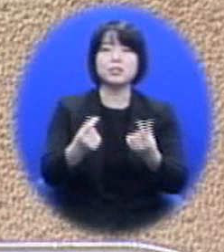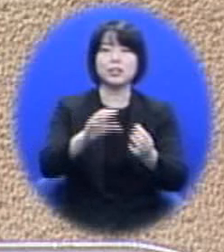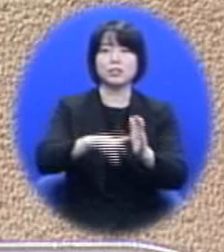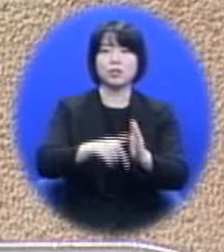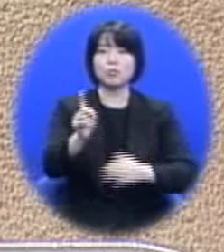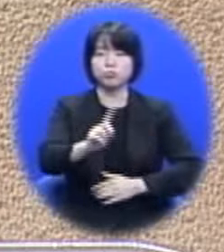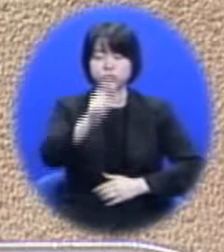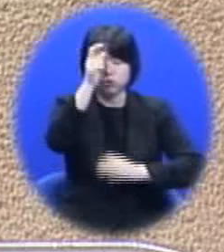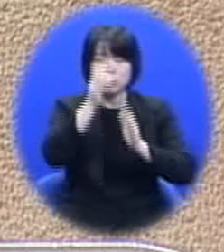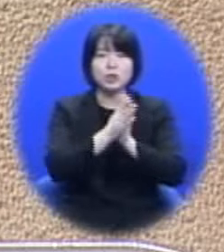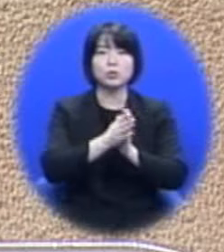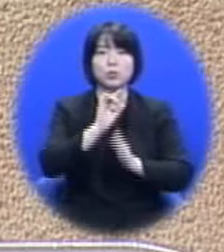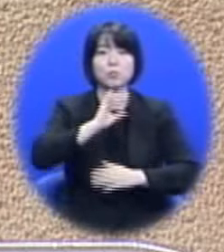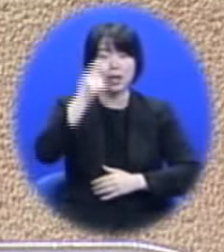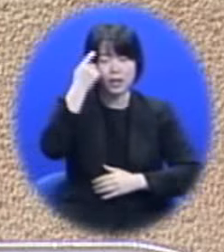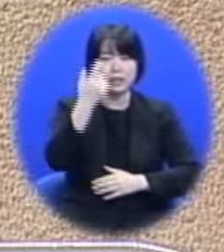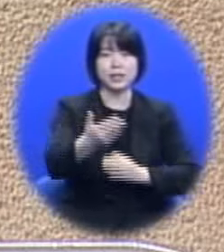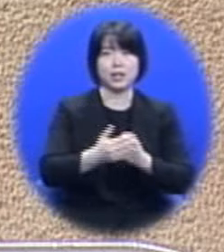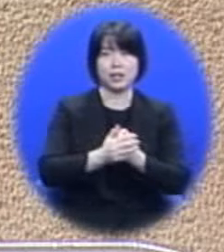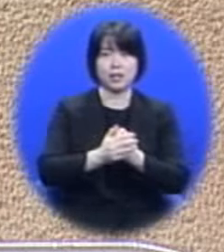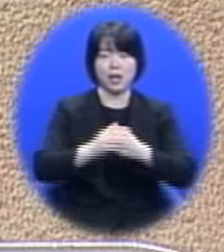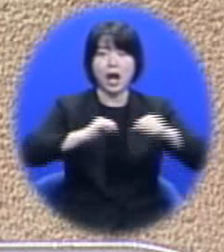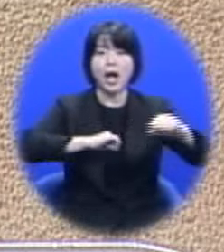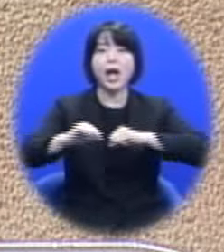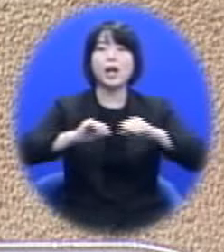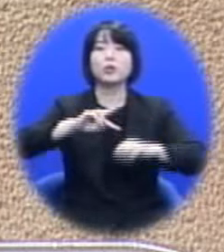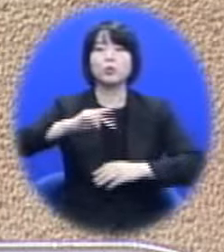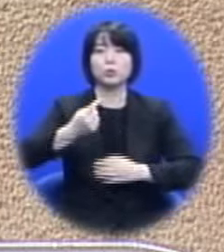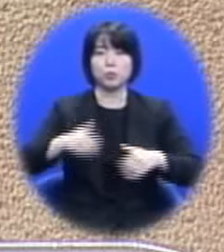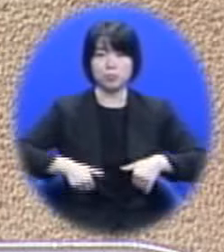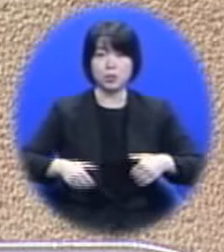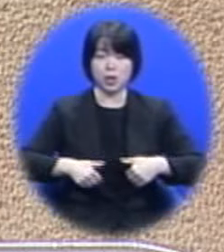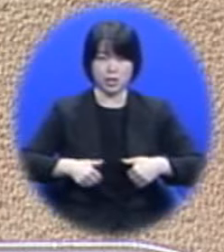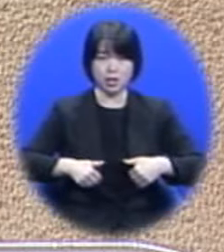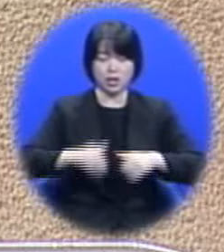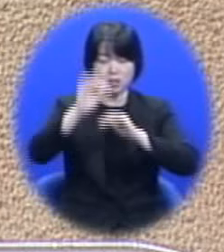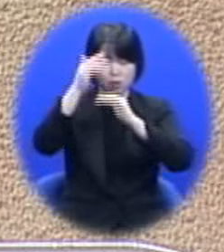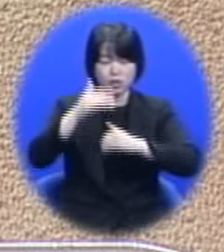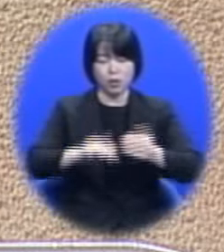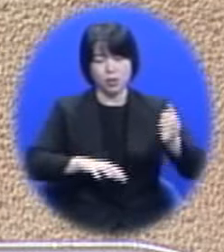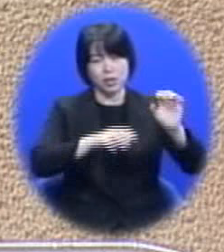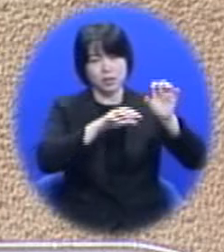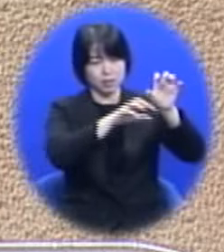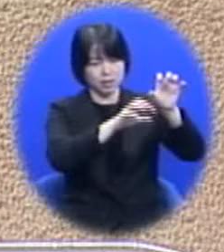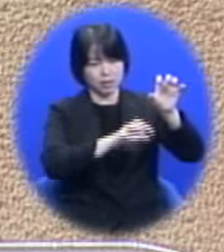되냐? 행동해야 될 때지. 이런 식의 내용이었습니다.